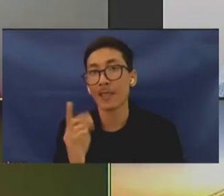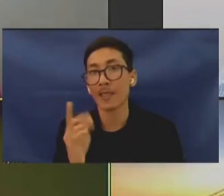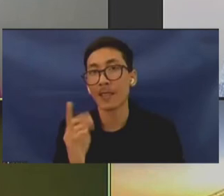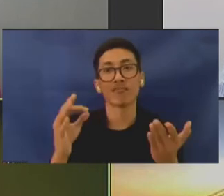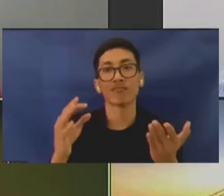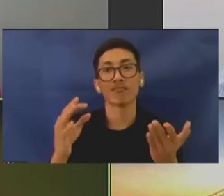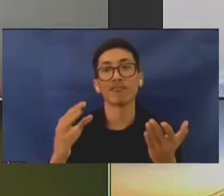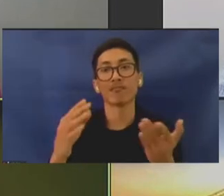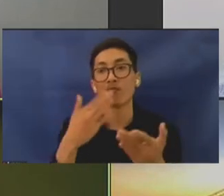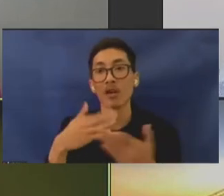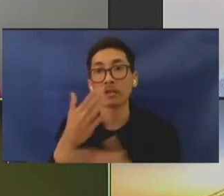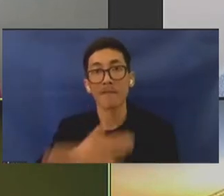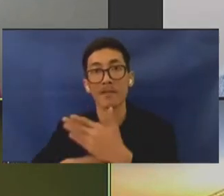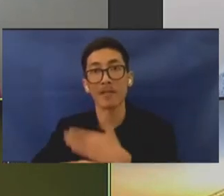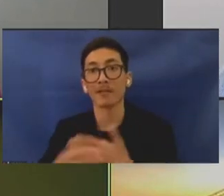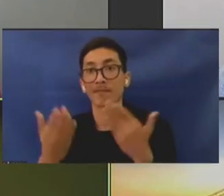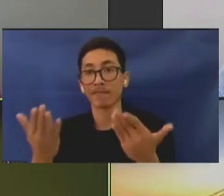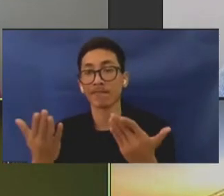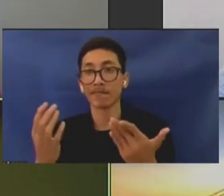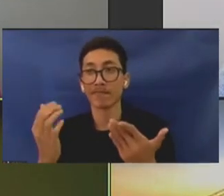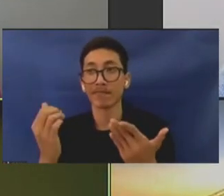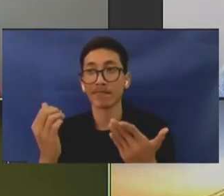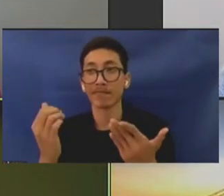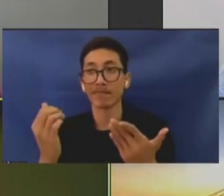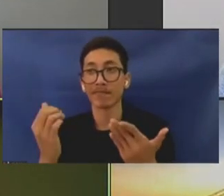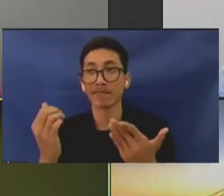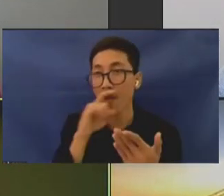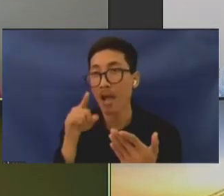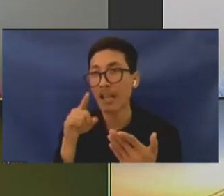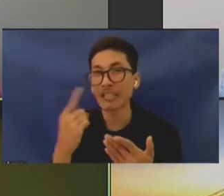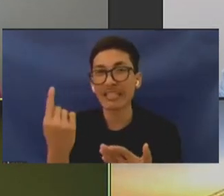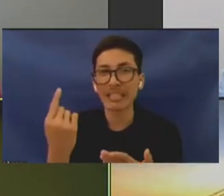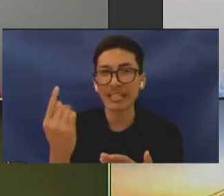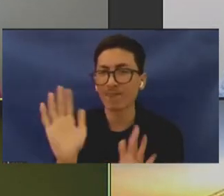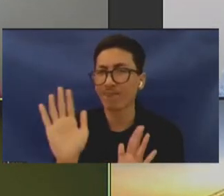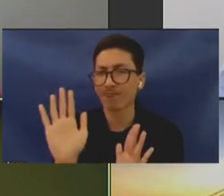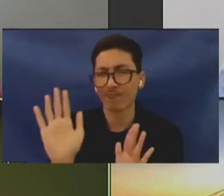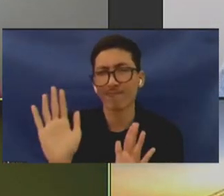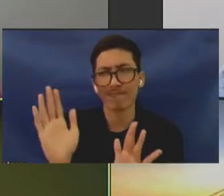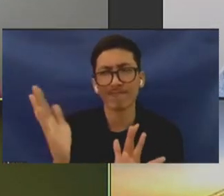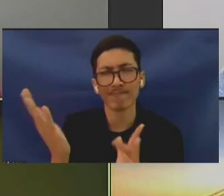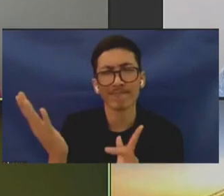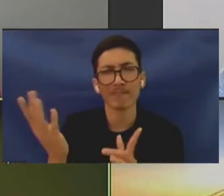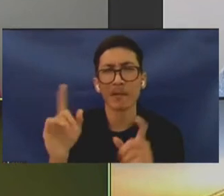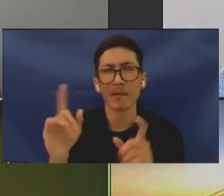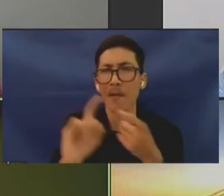bapak tidak sendiri. Banyak temannya. Jadi jangan merasa